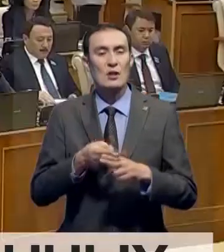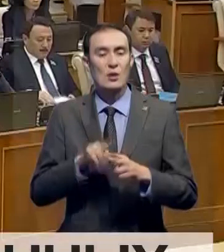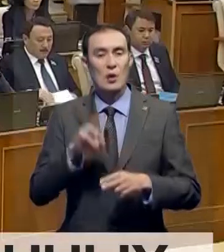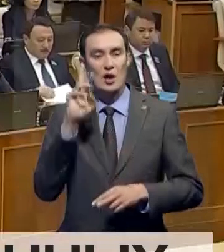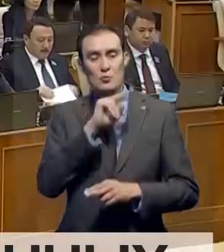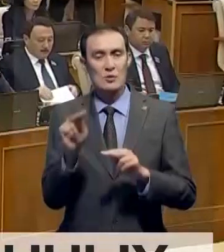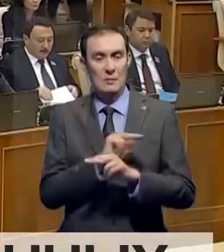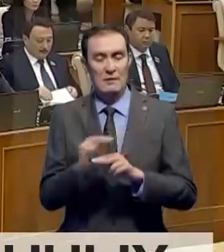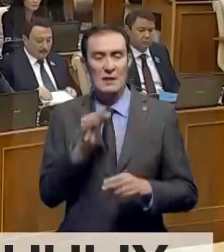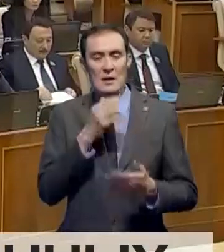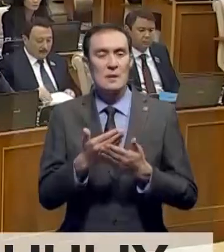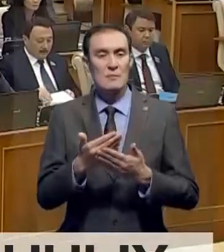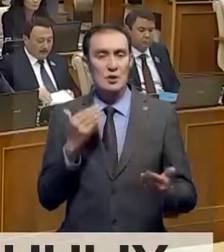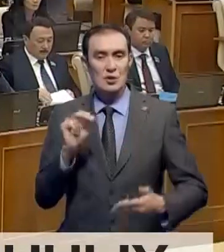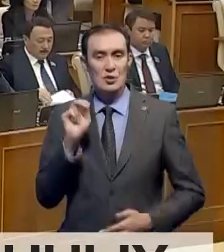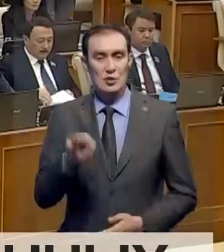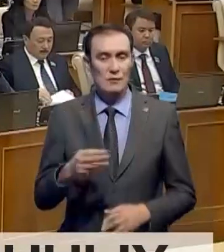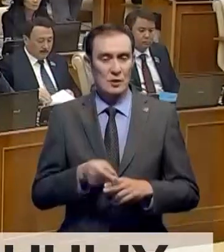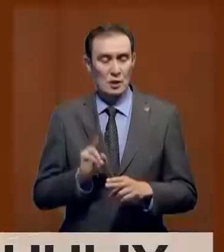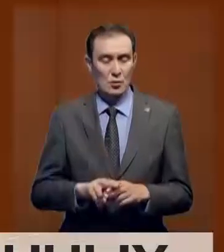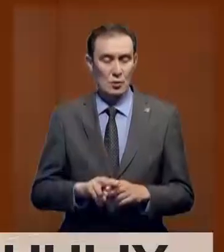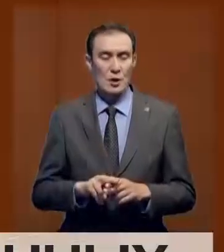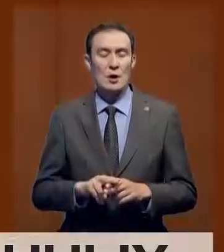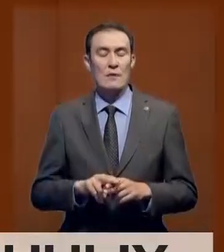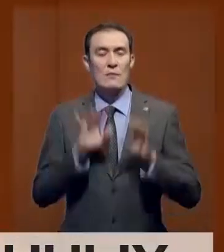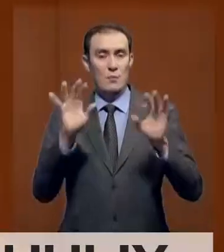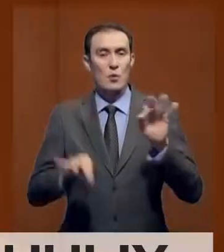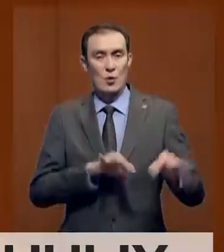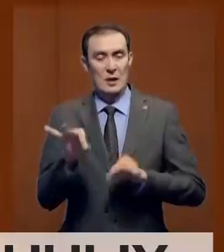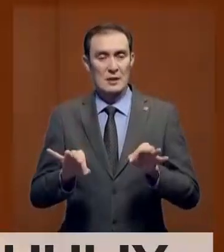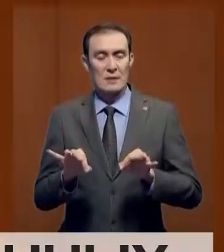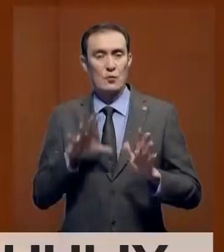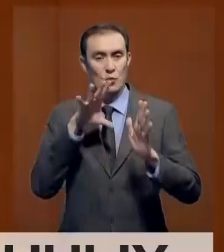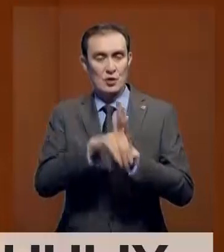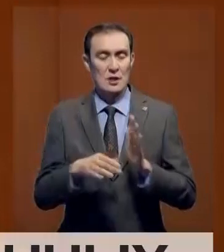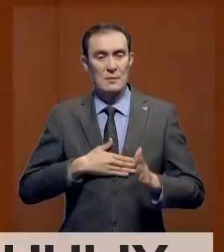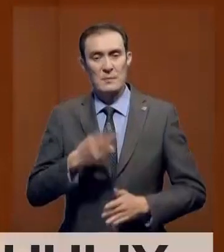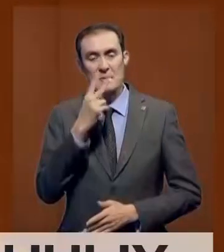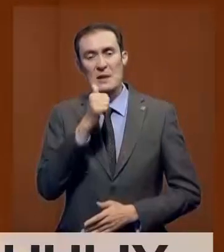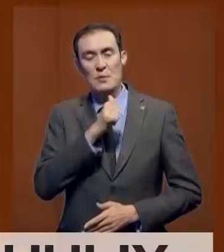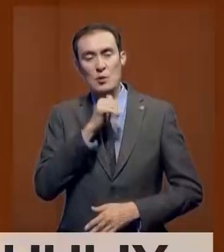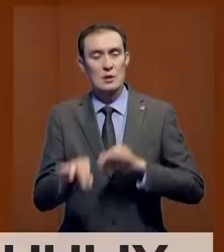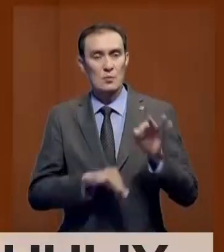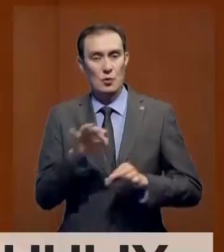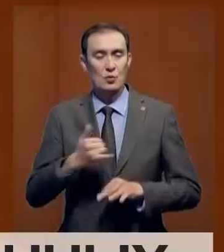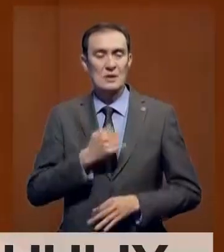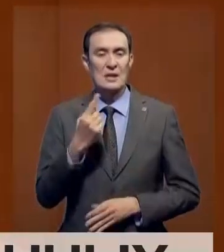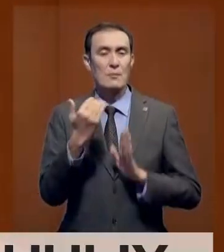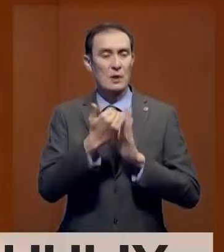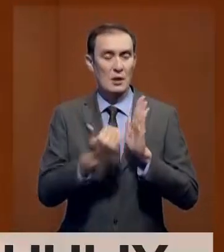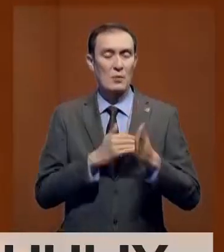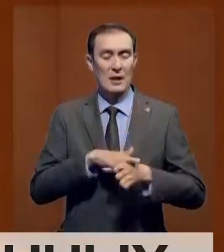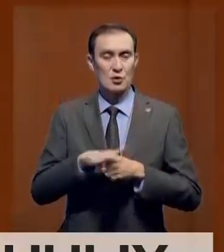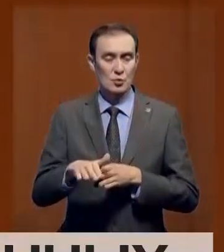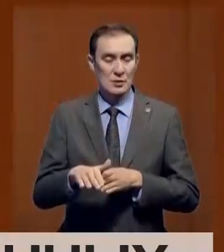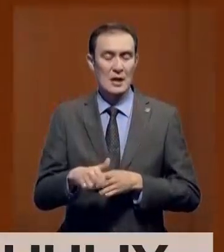ошибку. Прежде чем эту правовую конструкцию в законопроекте предложить, мы смотрели на пилотный проект. Сегодня у нас одна платформа